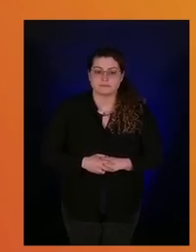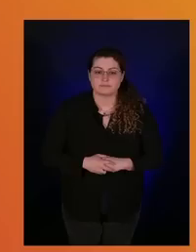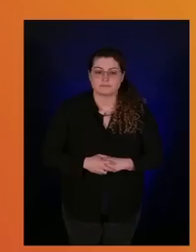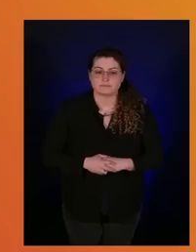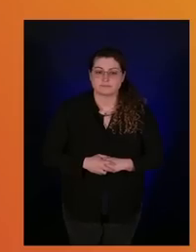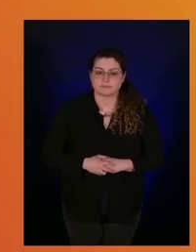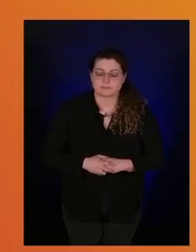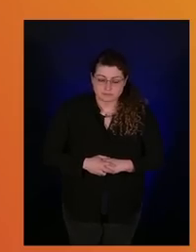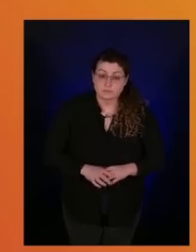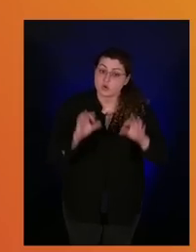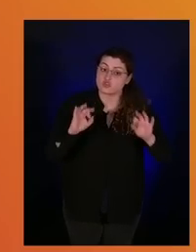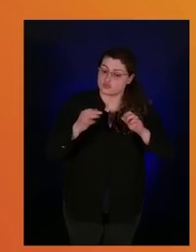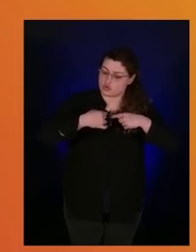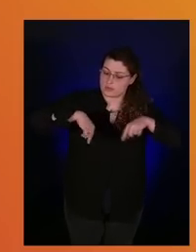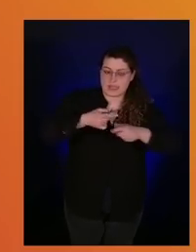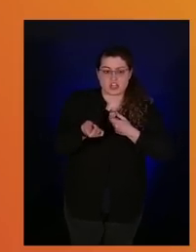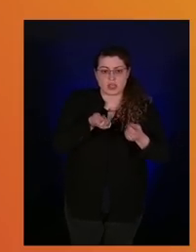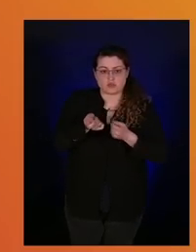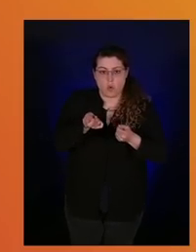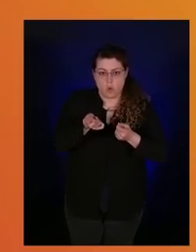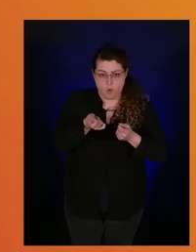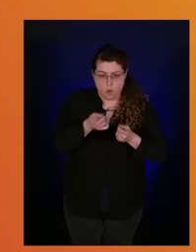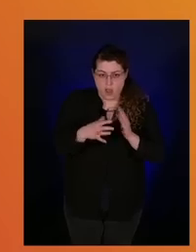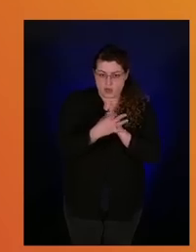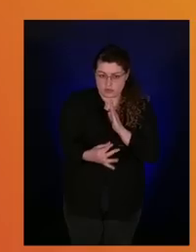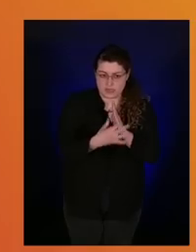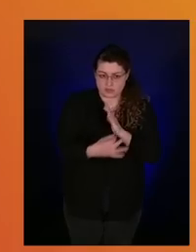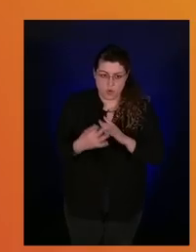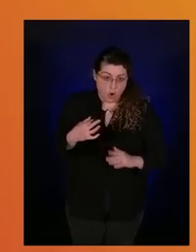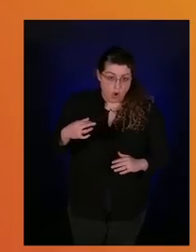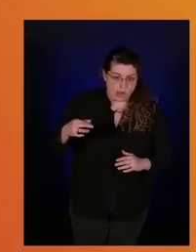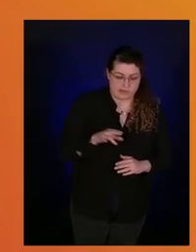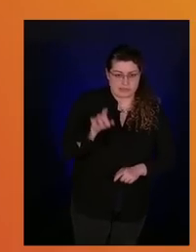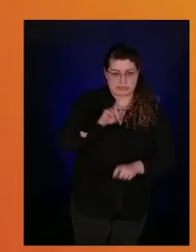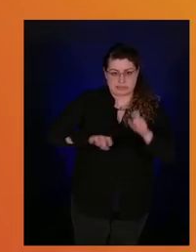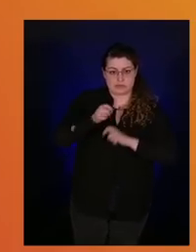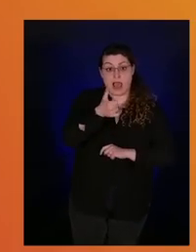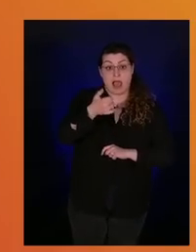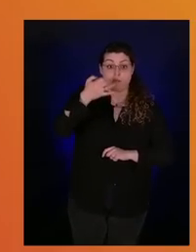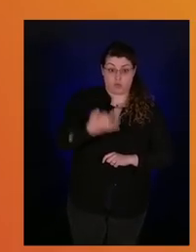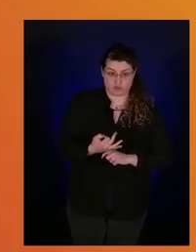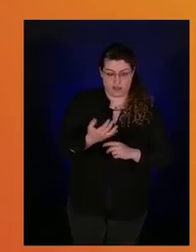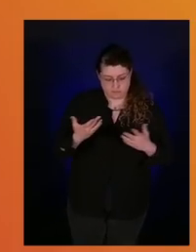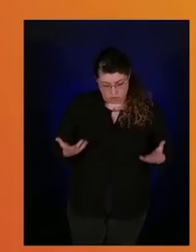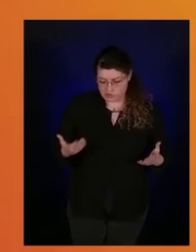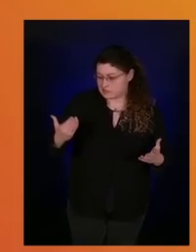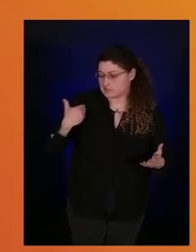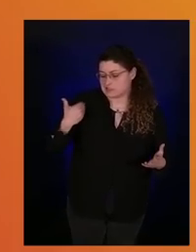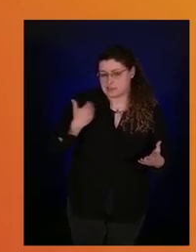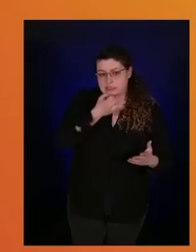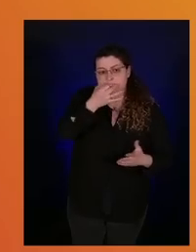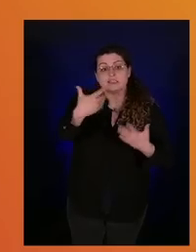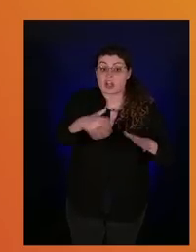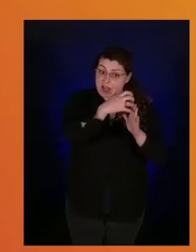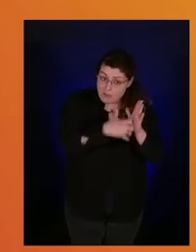Donc effectivement, le comité de gestion de la cotisation revient sur le 1%. Nous l'avons évoqué dans notre